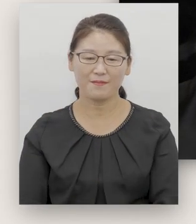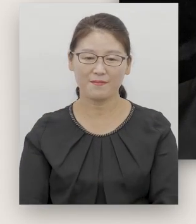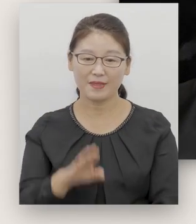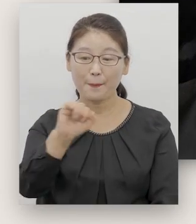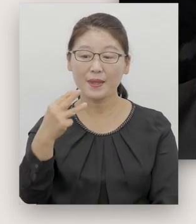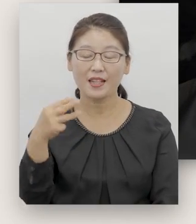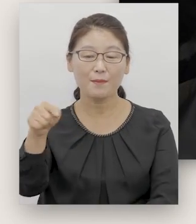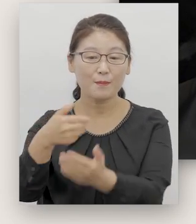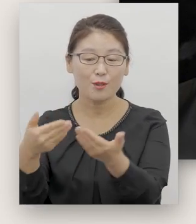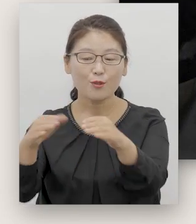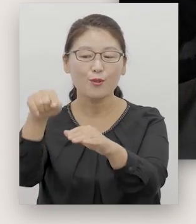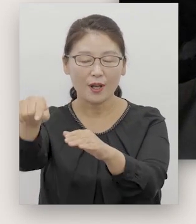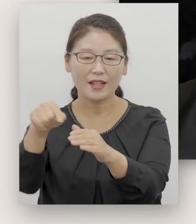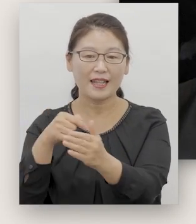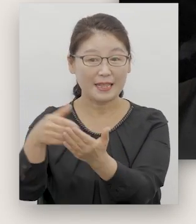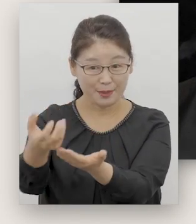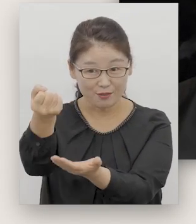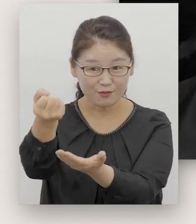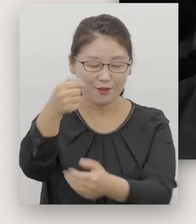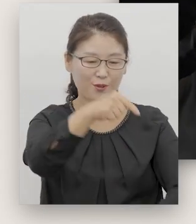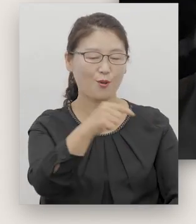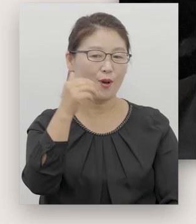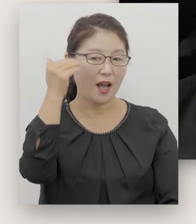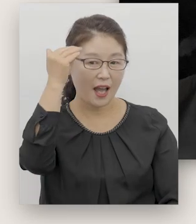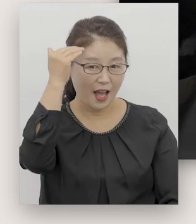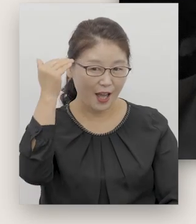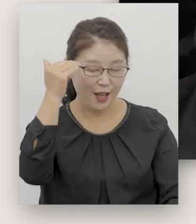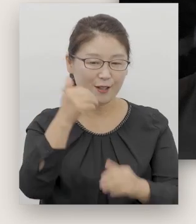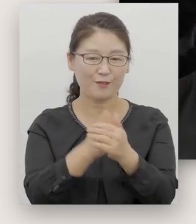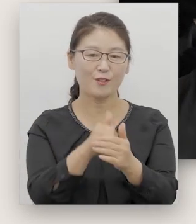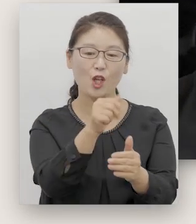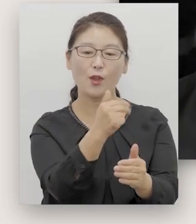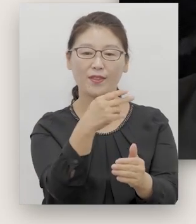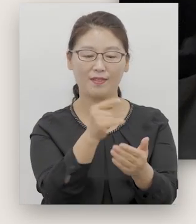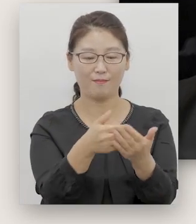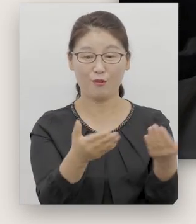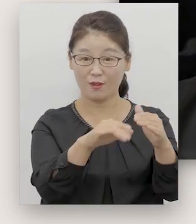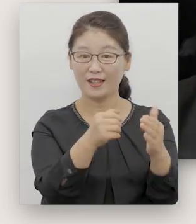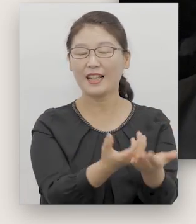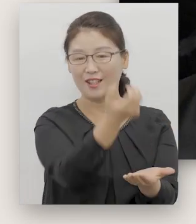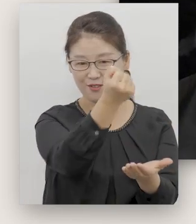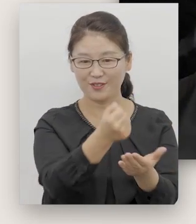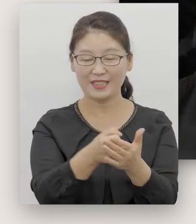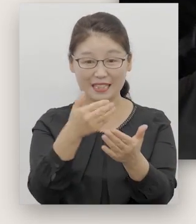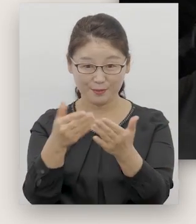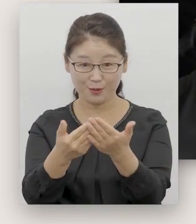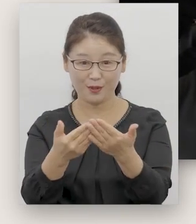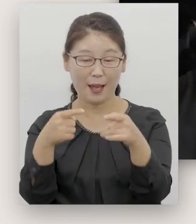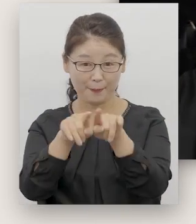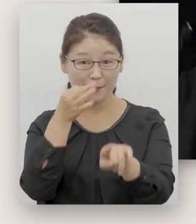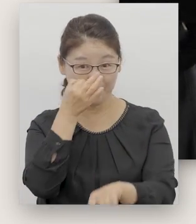필라델피아 미술관 소장품뿐만이 아니라 국립현대미술관 소장품도 다 같이 보여지는데요. 이따가 보실 때 제가 다시 한번